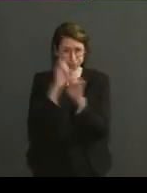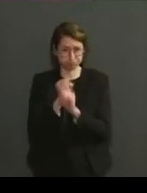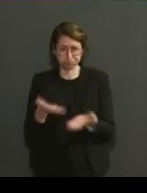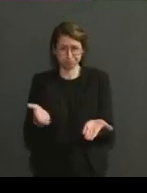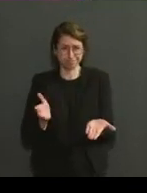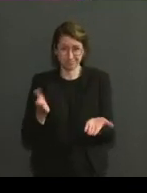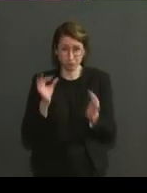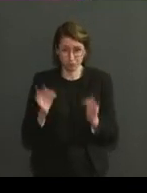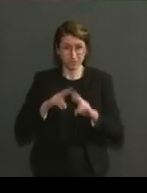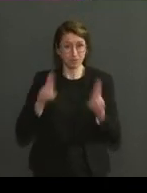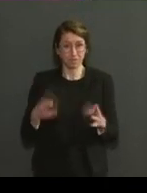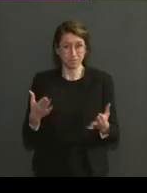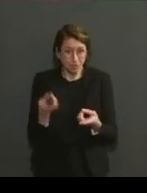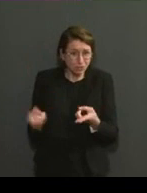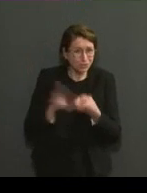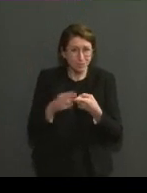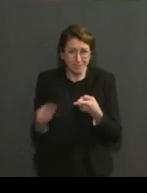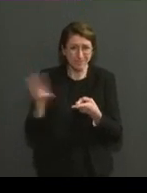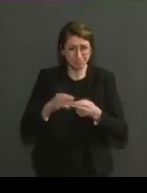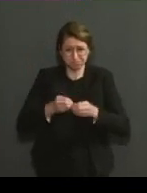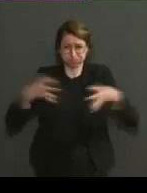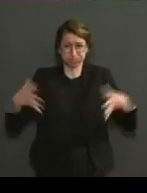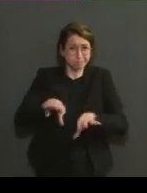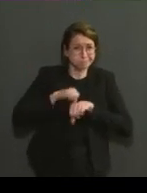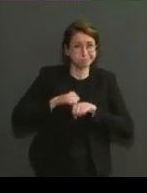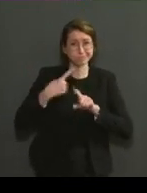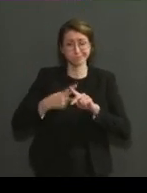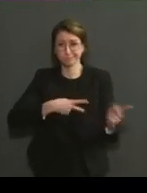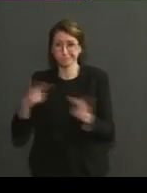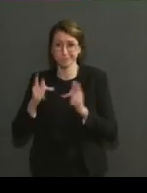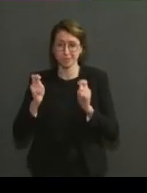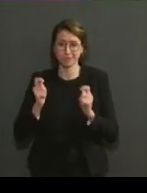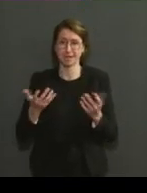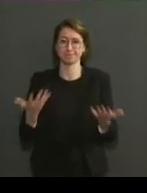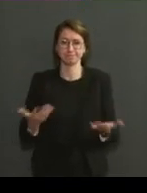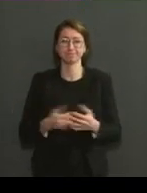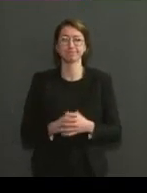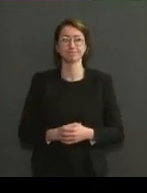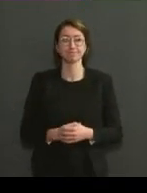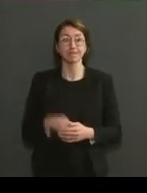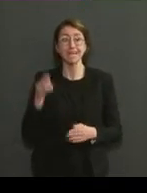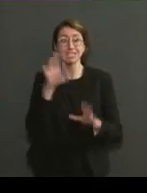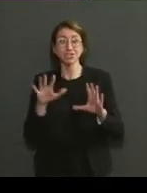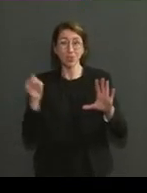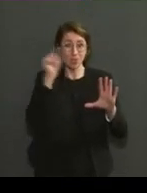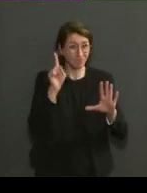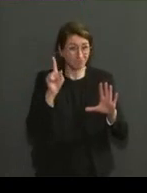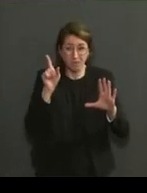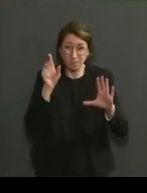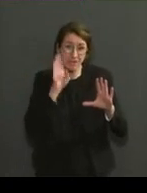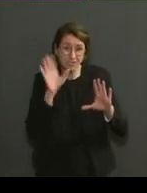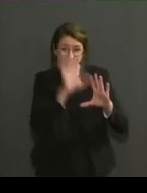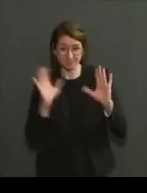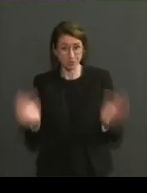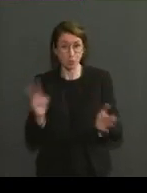dans différents pays européens où les courbes aussi s'aplatissent ou éventuellement augmentent légèrement.